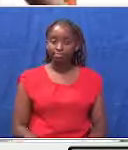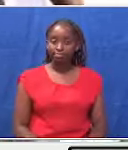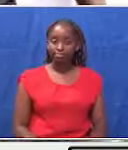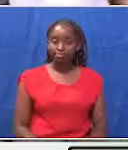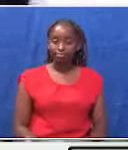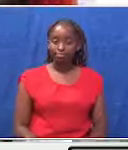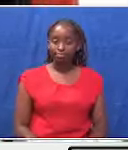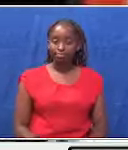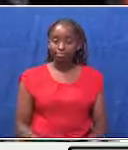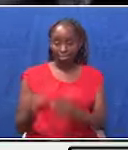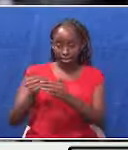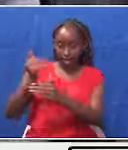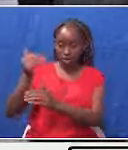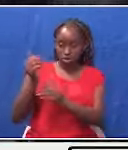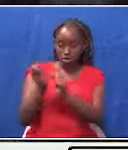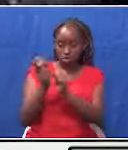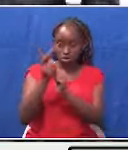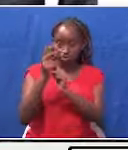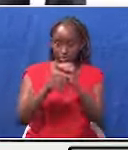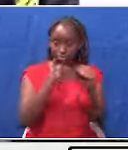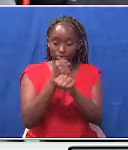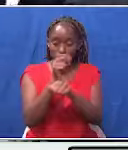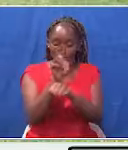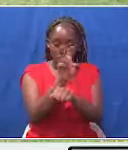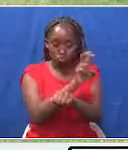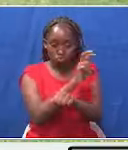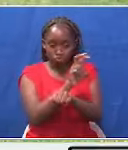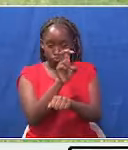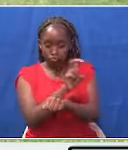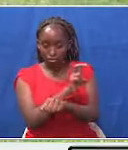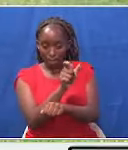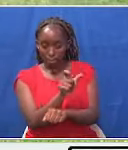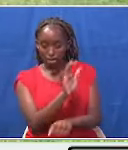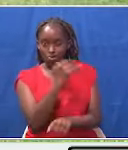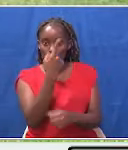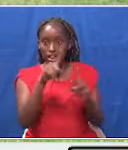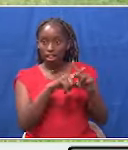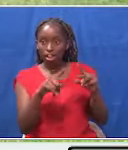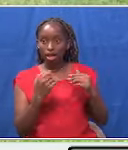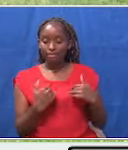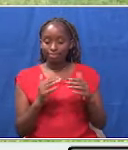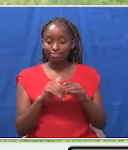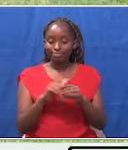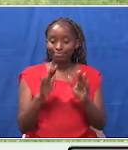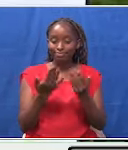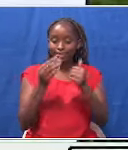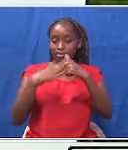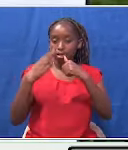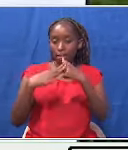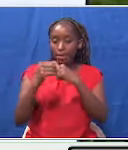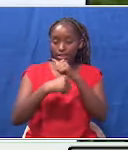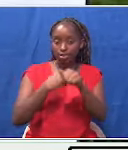Baada ya miaka 12 ya kumtafuta mpendwa wao aliyetoweka katika mazingira tatanishi mwezi Septemba mwaka